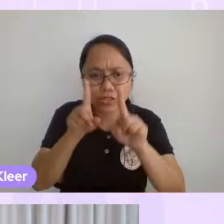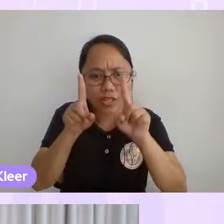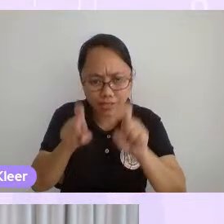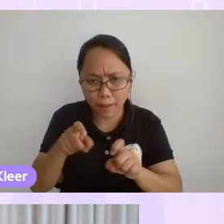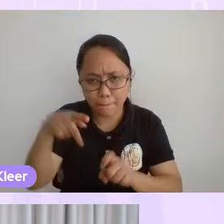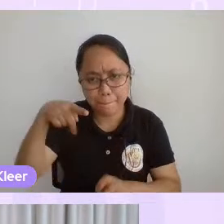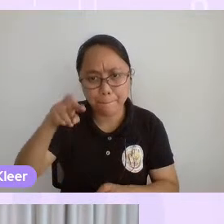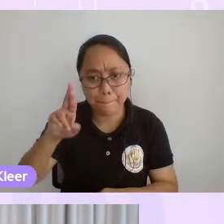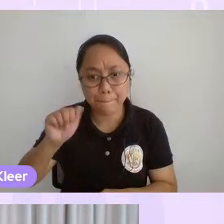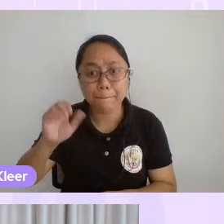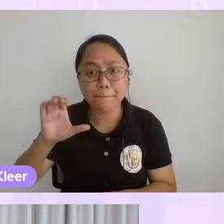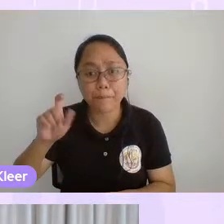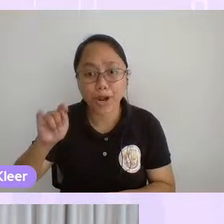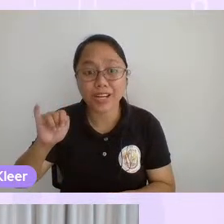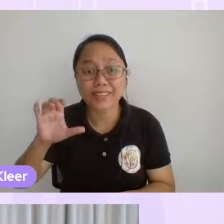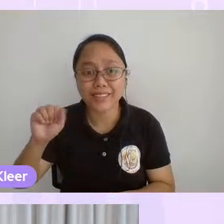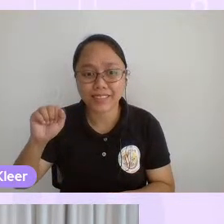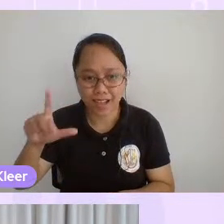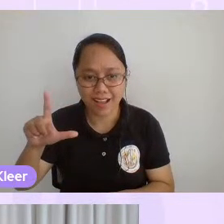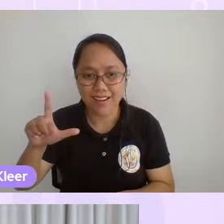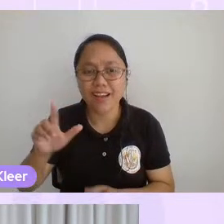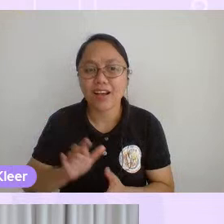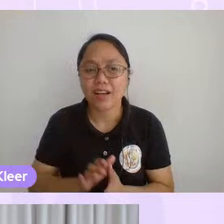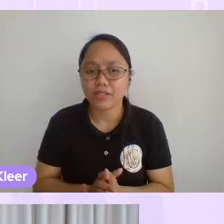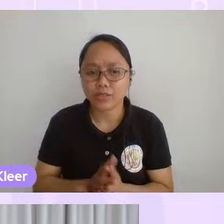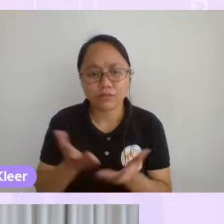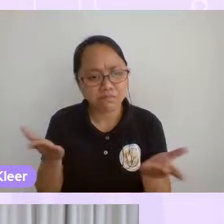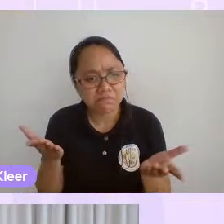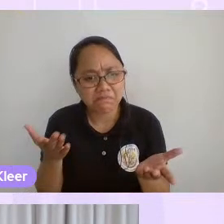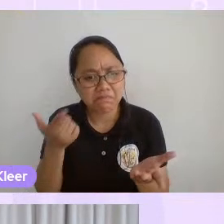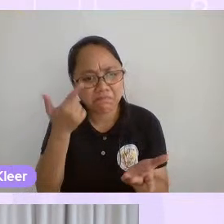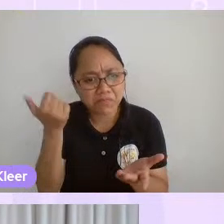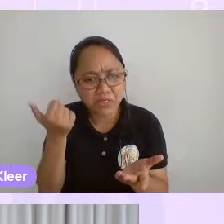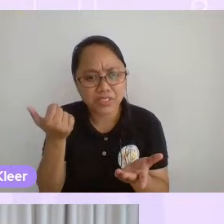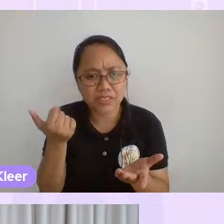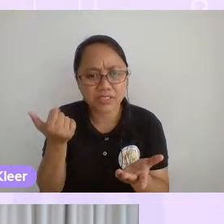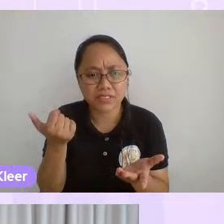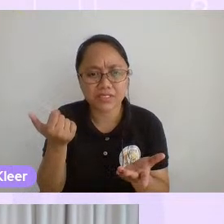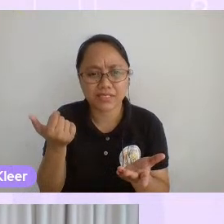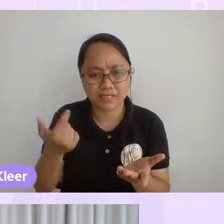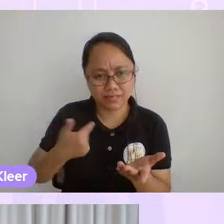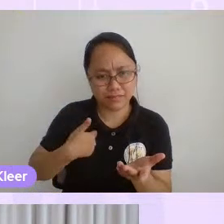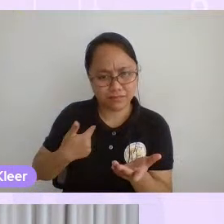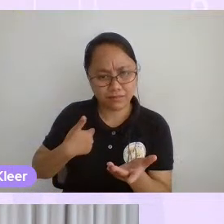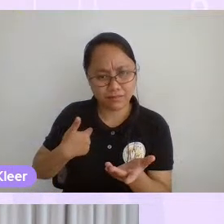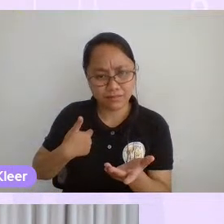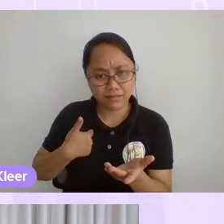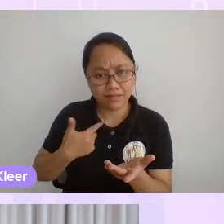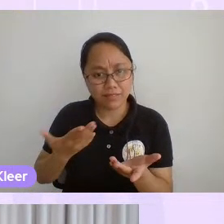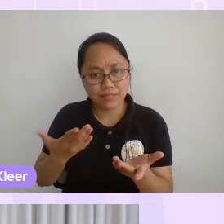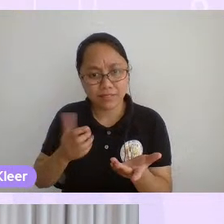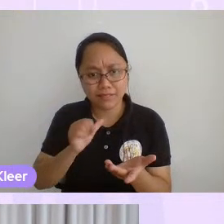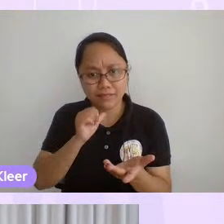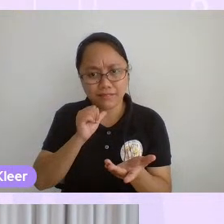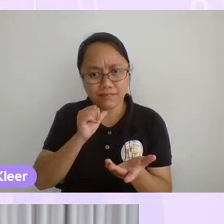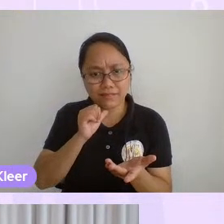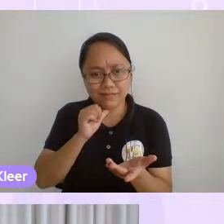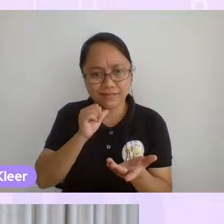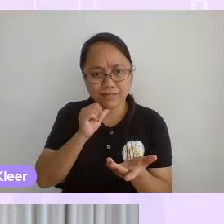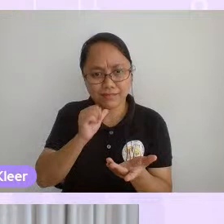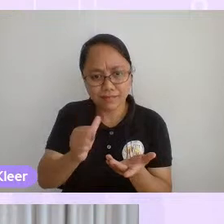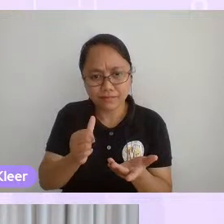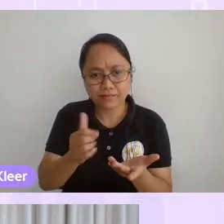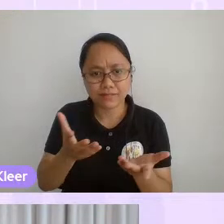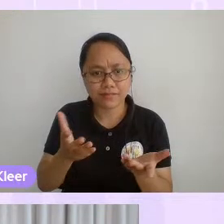demonstration. At especially kasi hindi naman natin, halimbawa ang welding, hindi po natin ito may online sa ngayon. At kaya kailangan